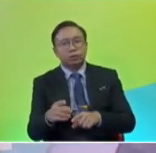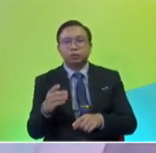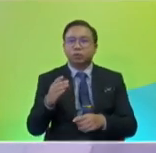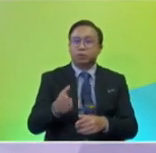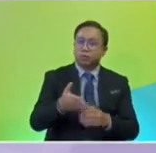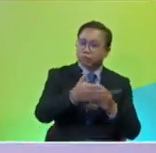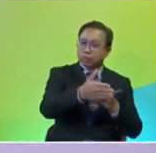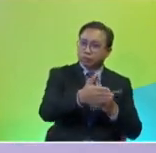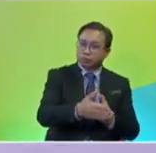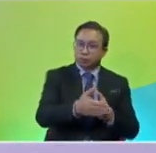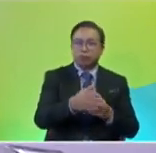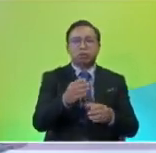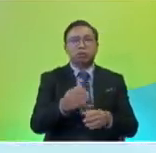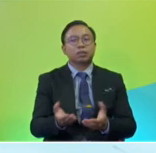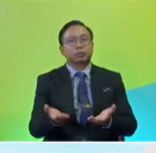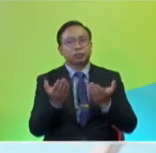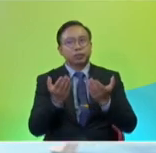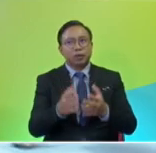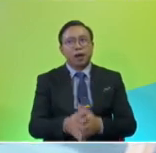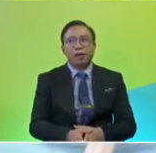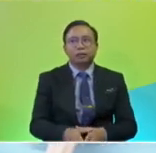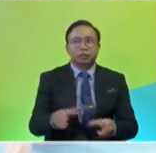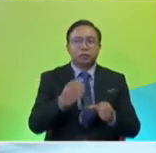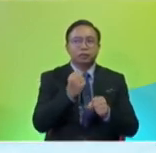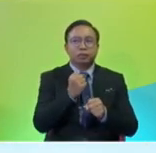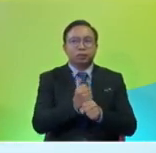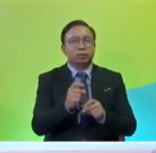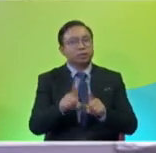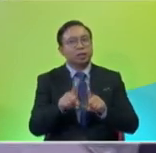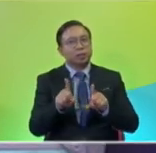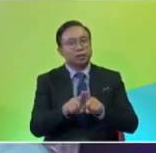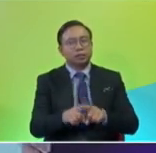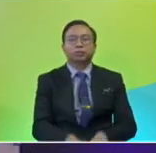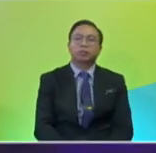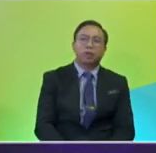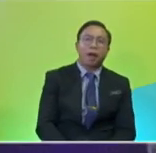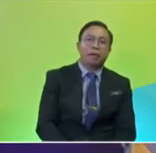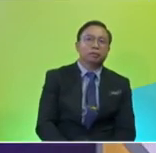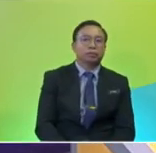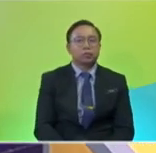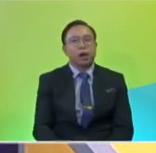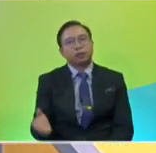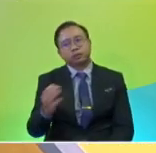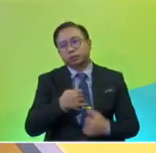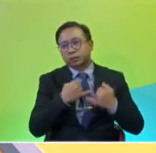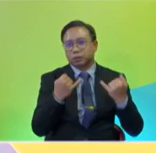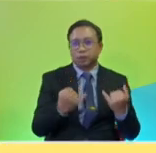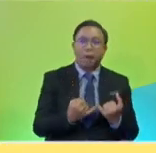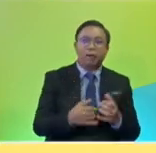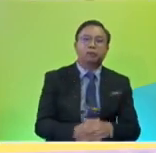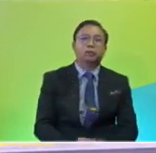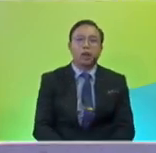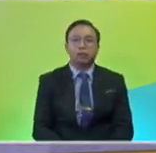hulur tangan meringankan beban, buat kerja bersama-sama, hati riang erat